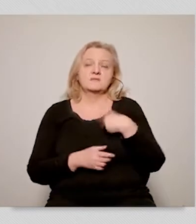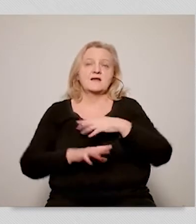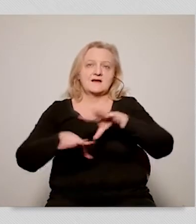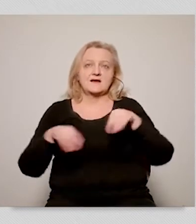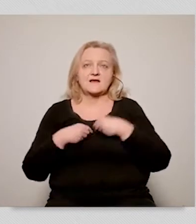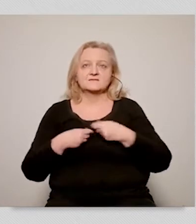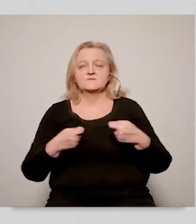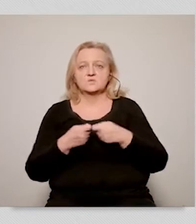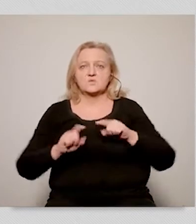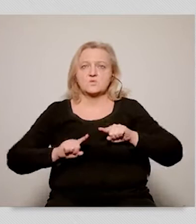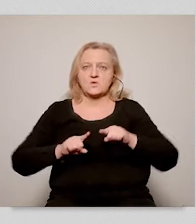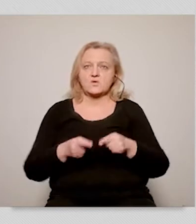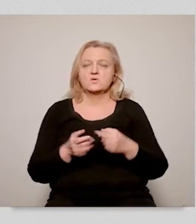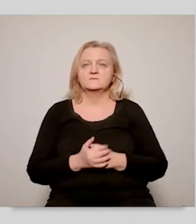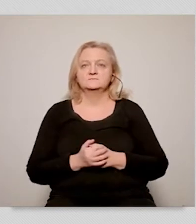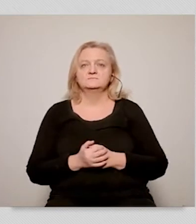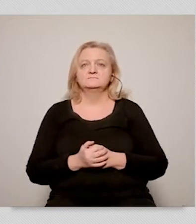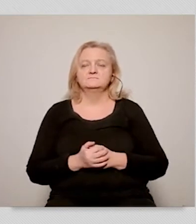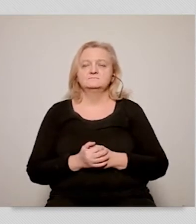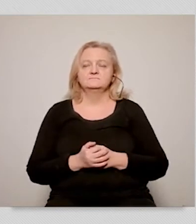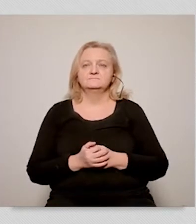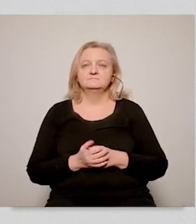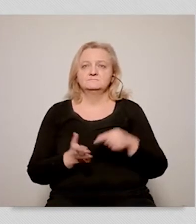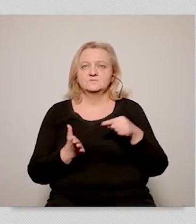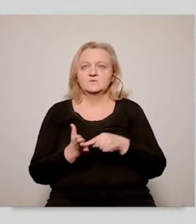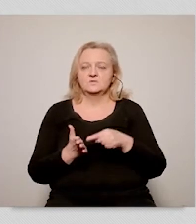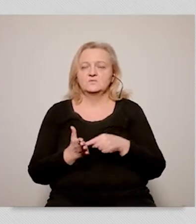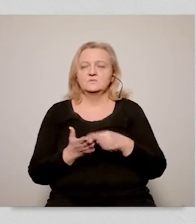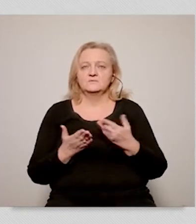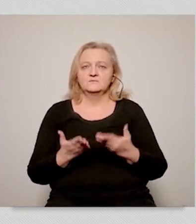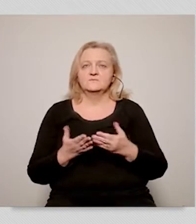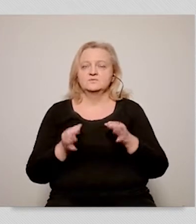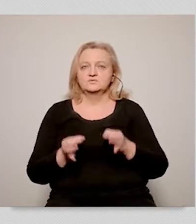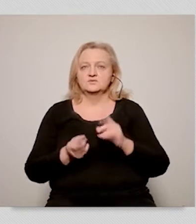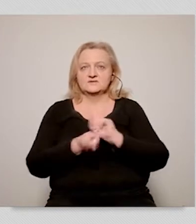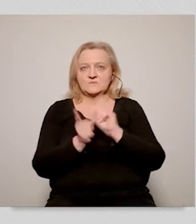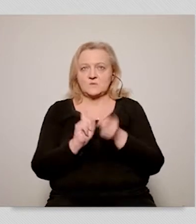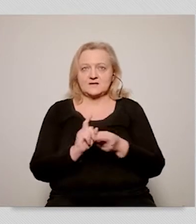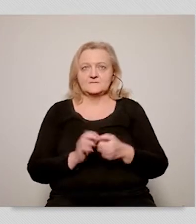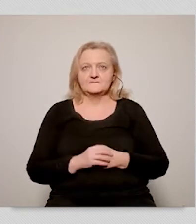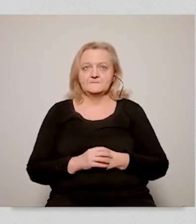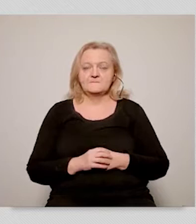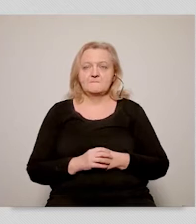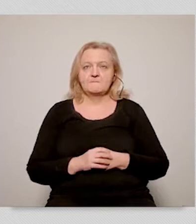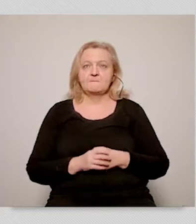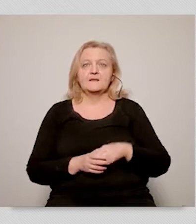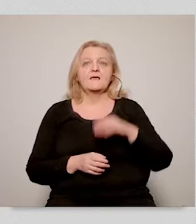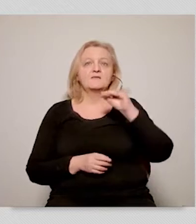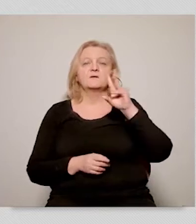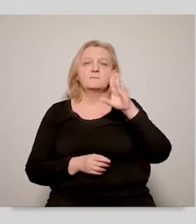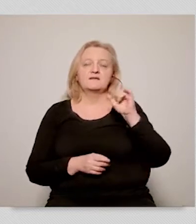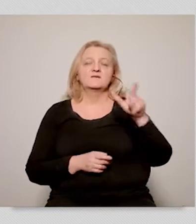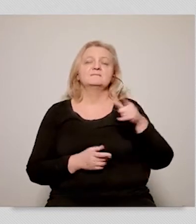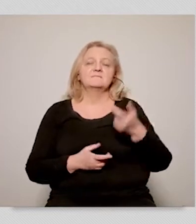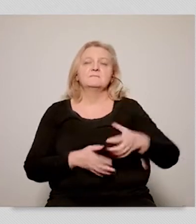są współorganizatorami tego dzisiejszego spotkania. Edwin Bendyk, prezes Fundacji